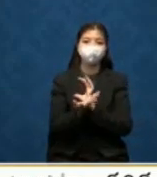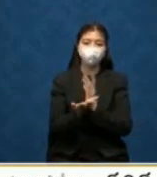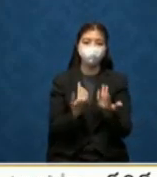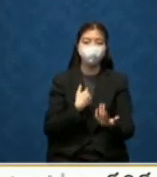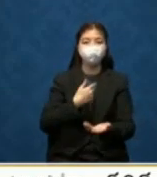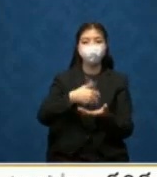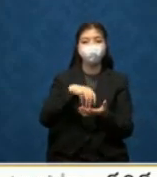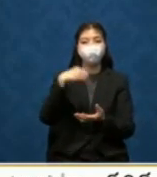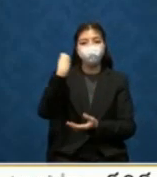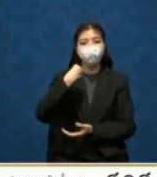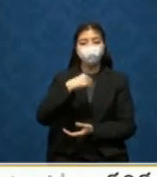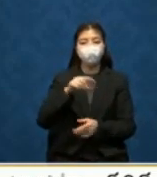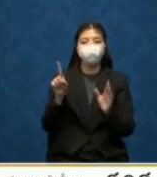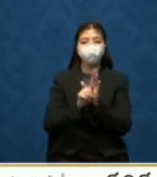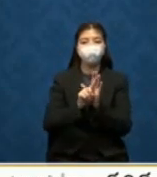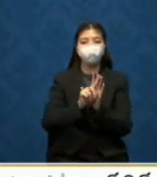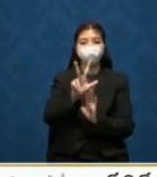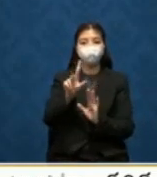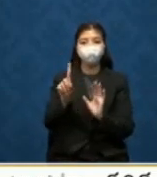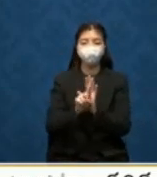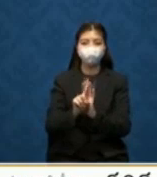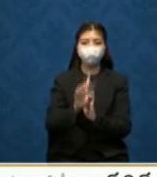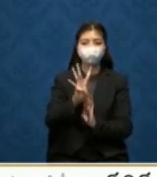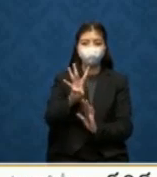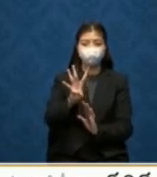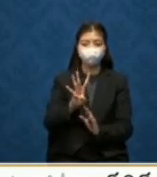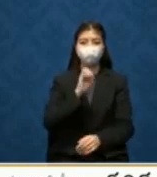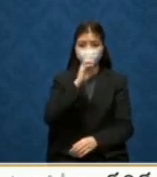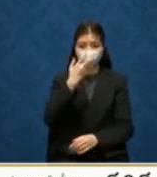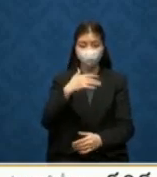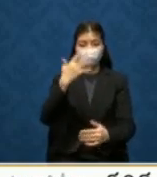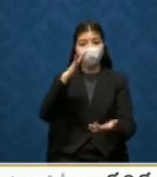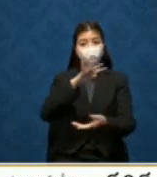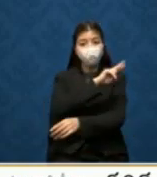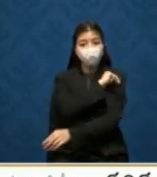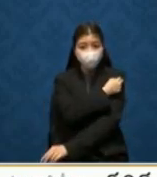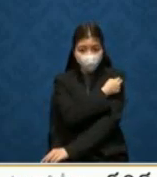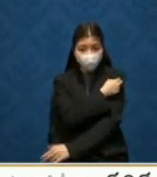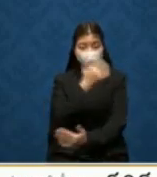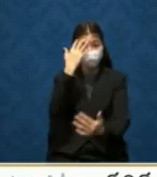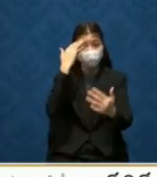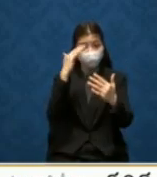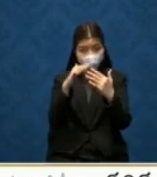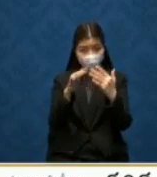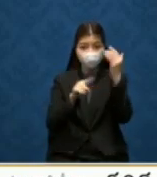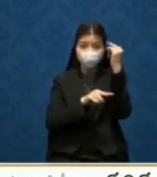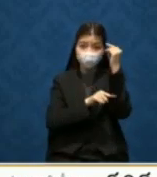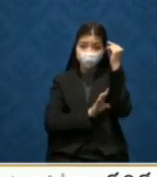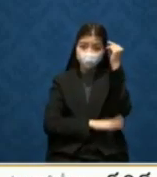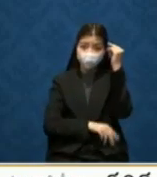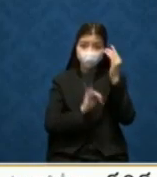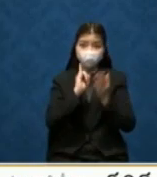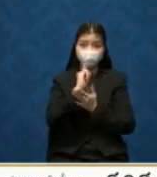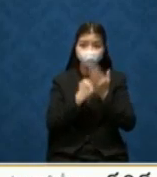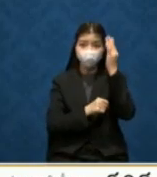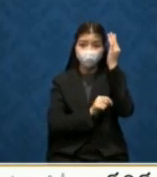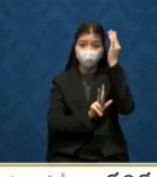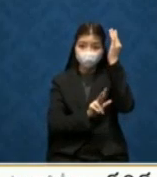3-4ครั้งบอกว่าขอให้มีโรงพยาบาลจิตเวทได้มั้ยใน 3จังหวัดผมไม่รู้ว่าท่านขยับหรือ